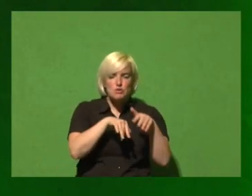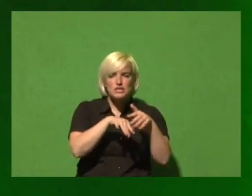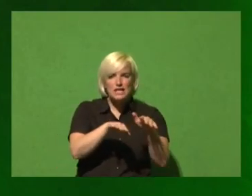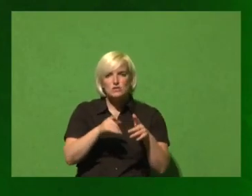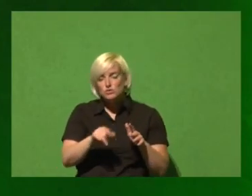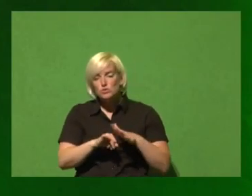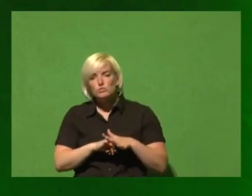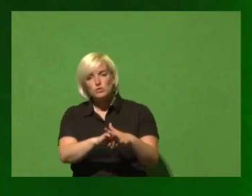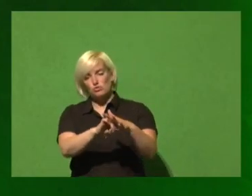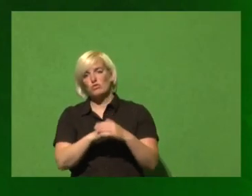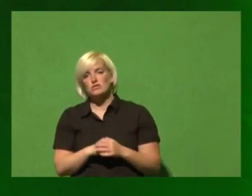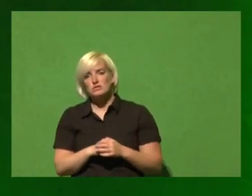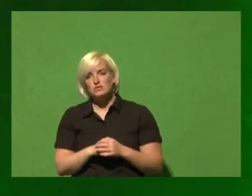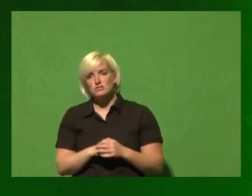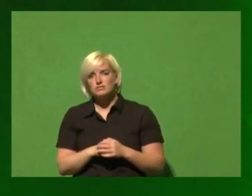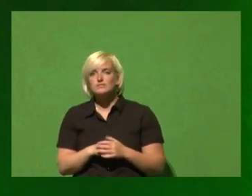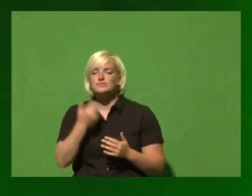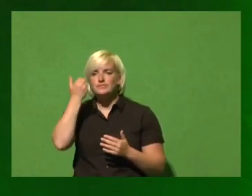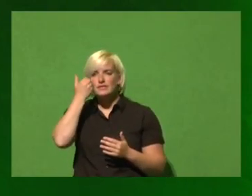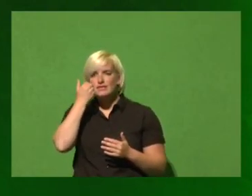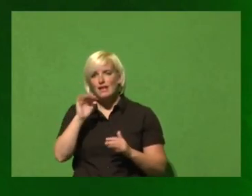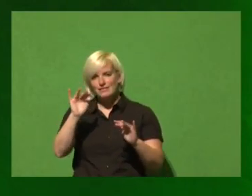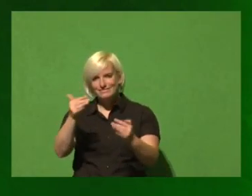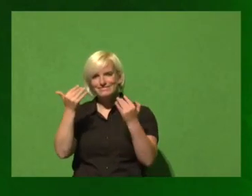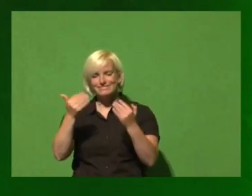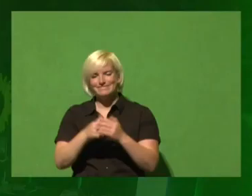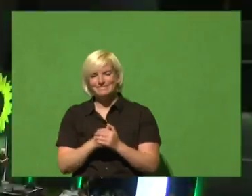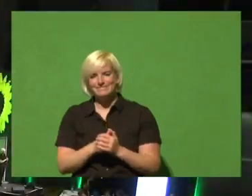Fracking-Gesetz ergreift. Vielen Dank für eure Aufmerksamkeit.